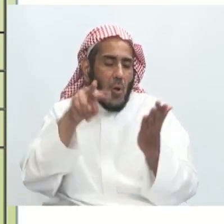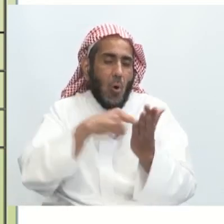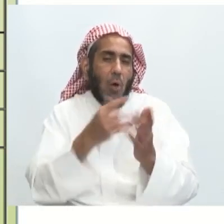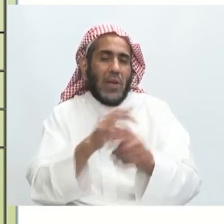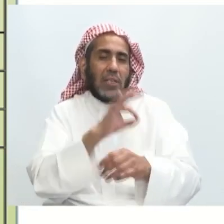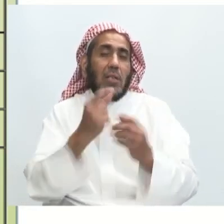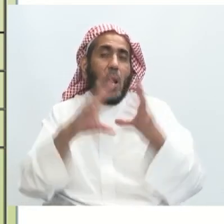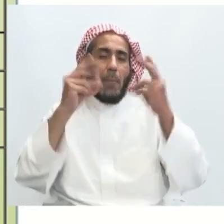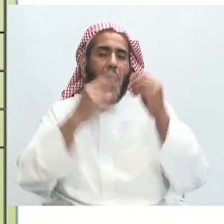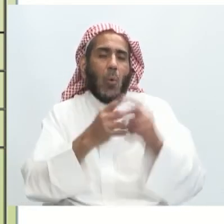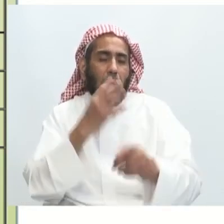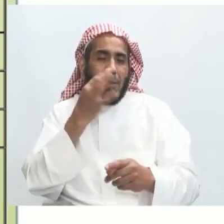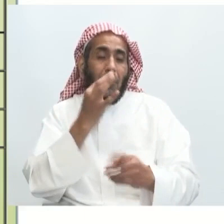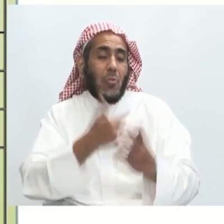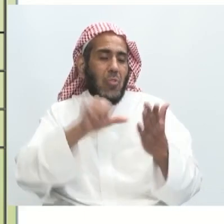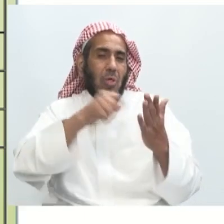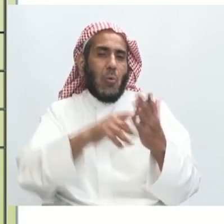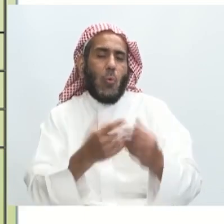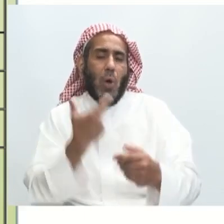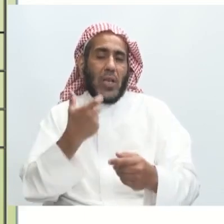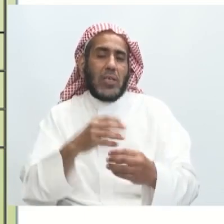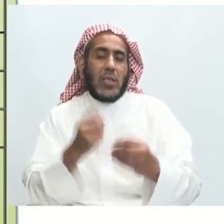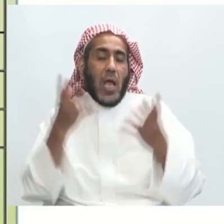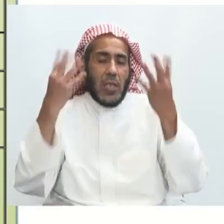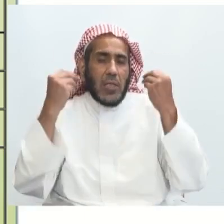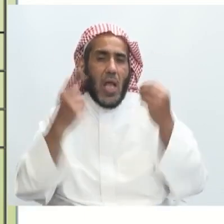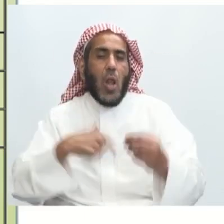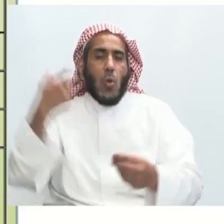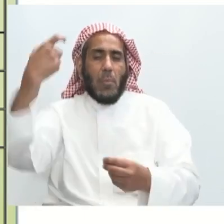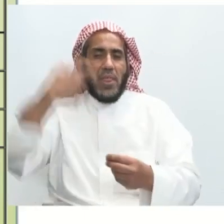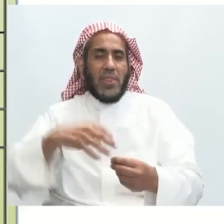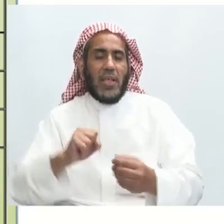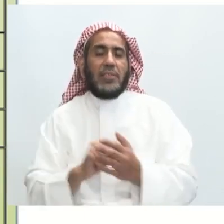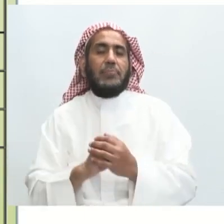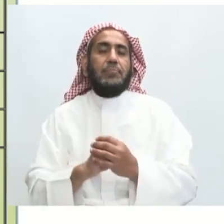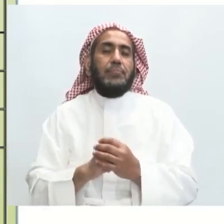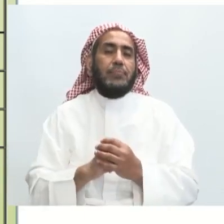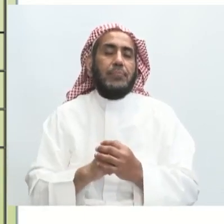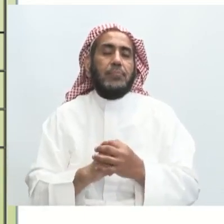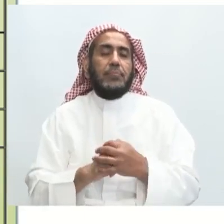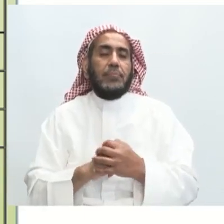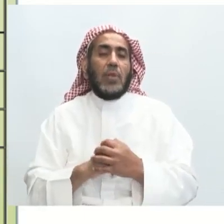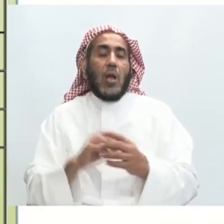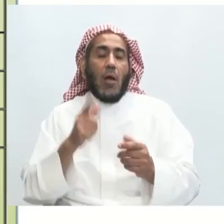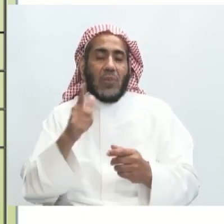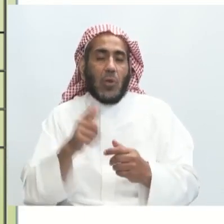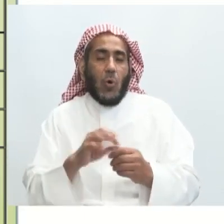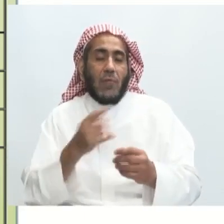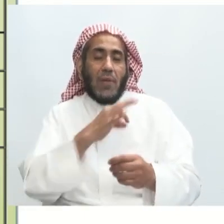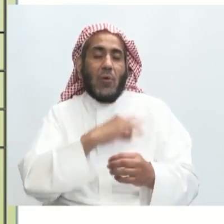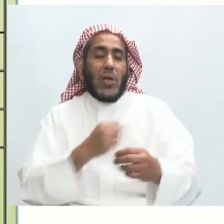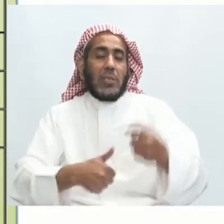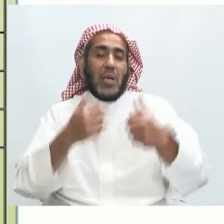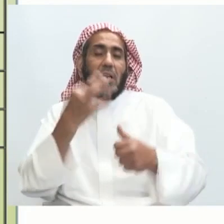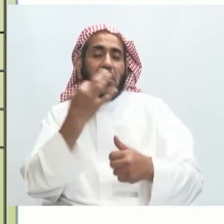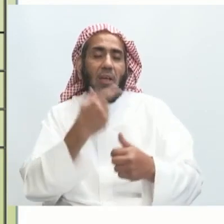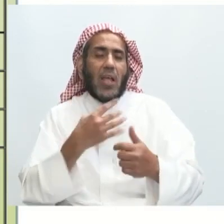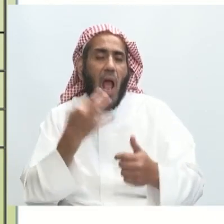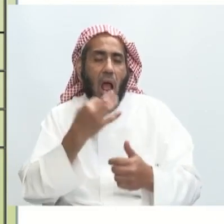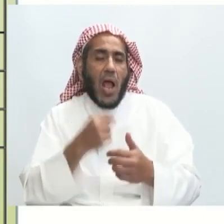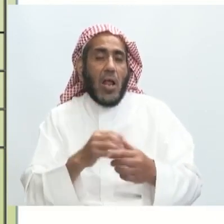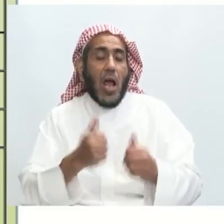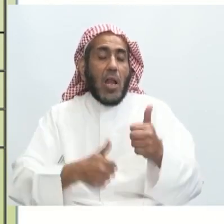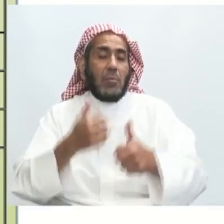البلاغه والتزام الذوق وكذلك الحرص على التعلم الذاتي الحرص على التعلم الذات فتقول هنا في فوائد الامتحانات الشفهيه